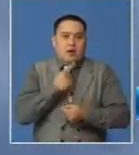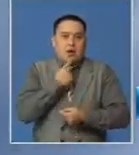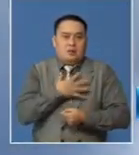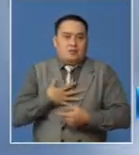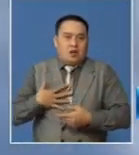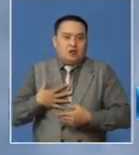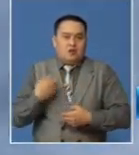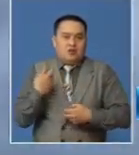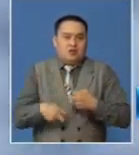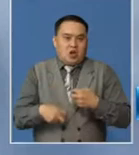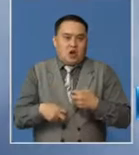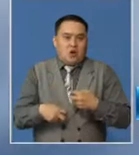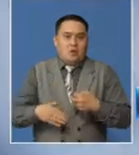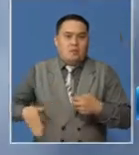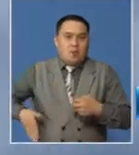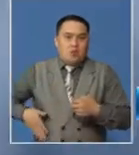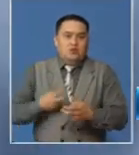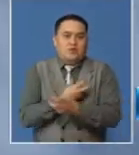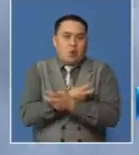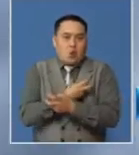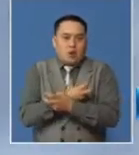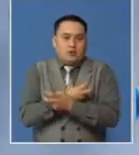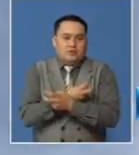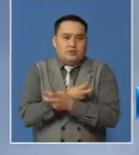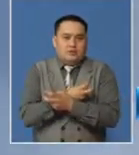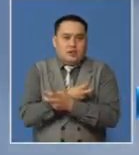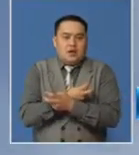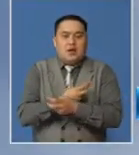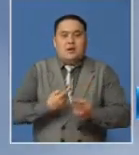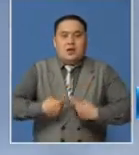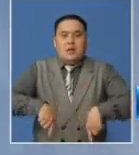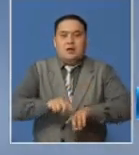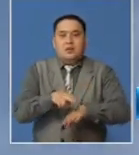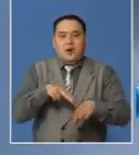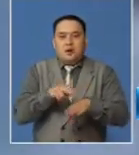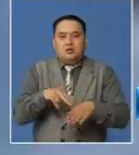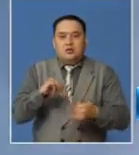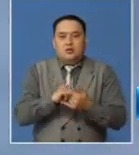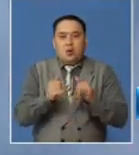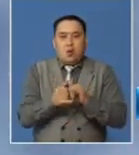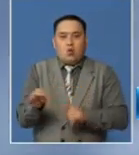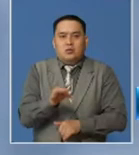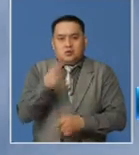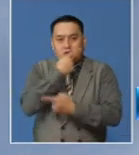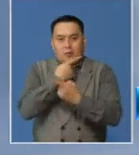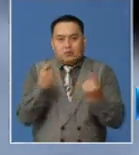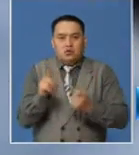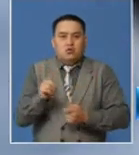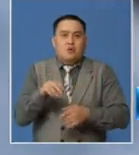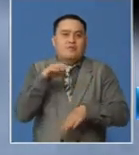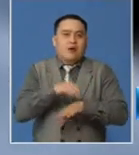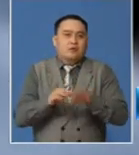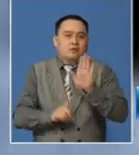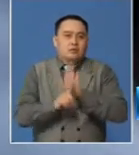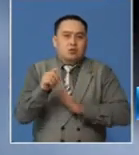закрытый перелом средней трети большой берцевой кости левой голени. В департаменте полиции Восточно-Казахстанской области сообщили, что по данному